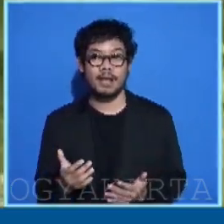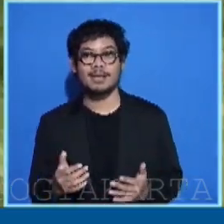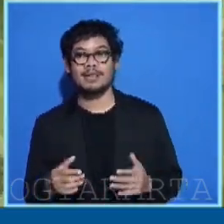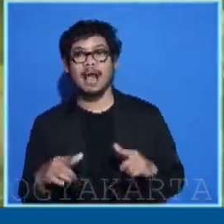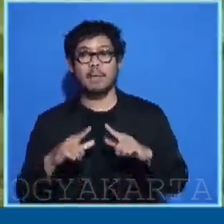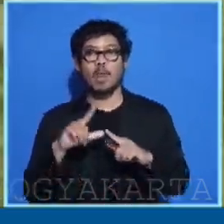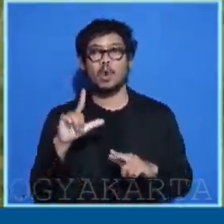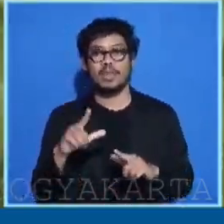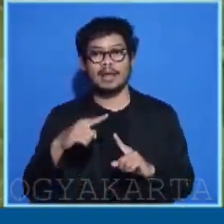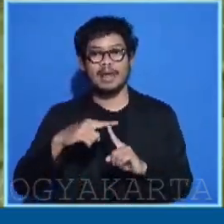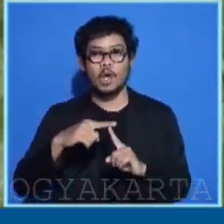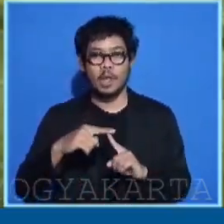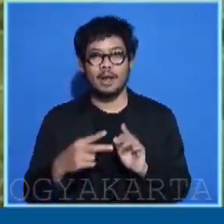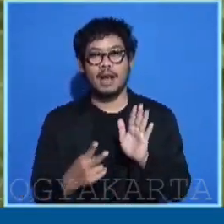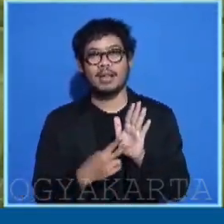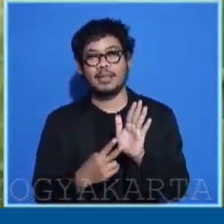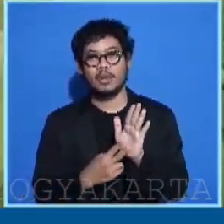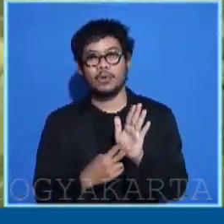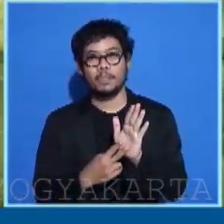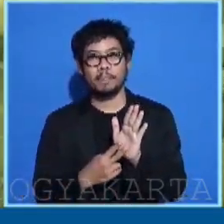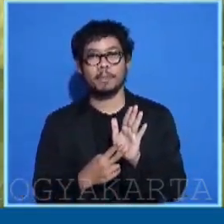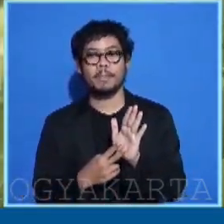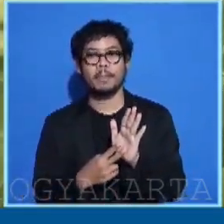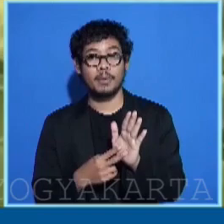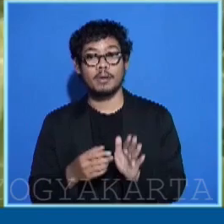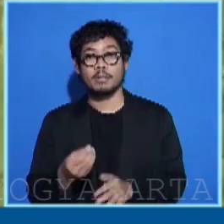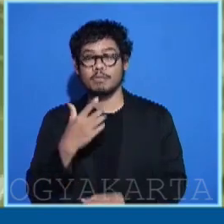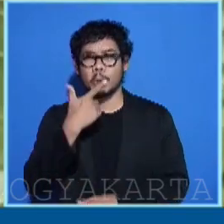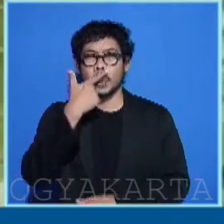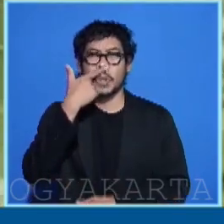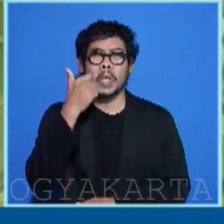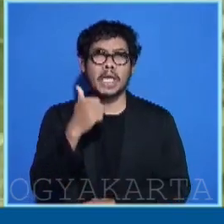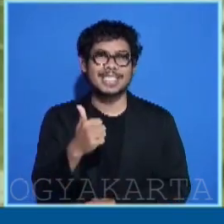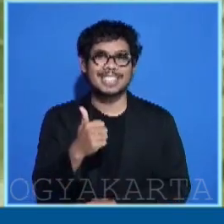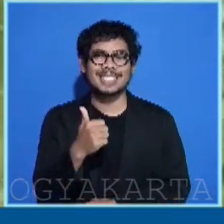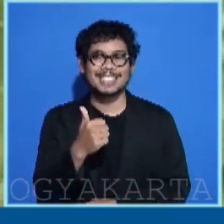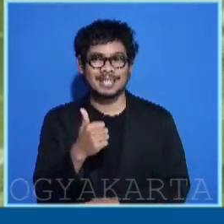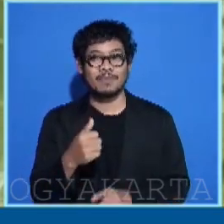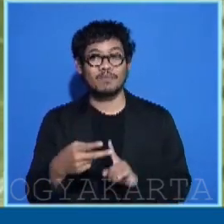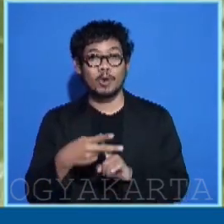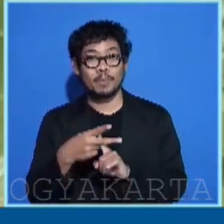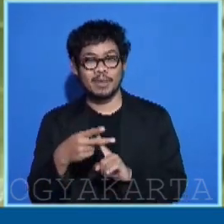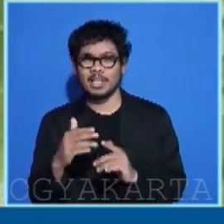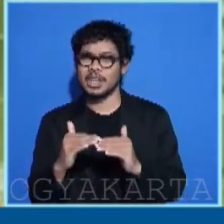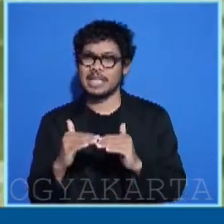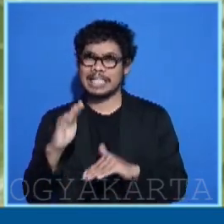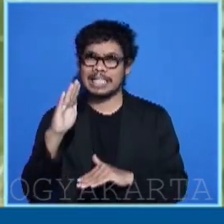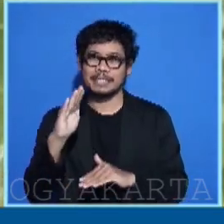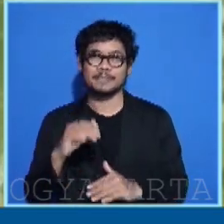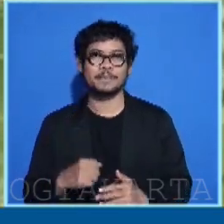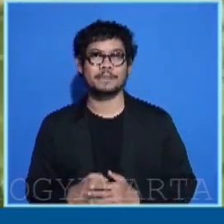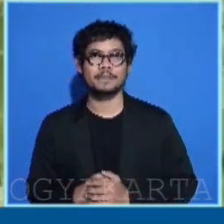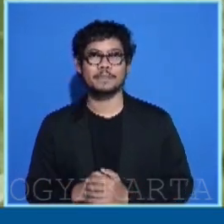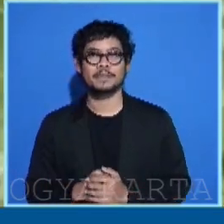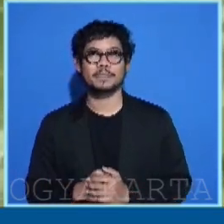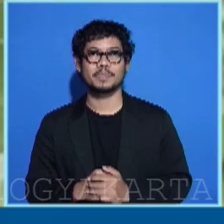tanin natrium lisah atsiri magnesium sarta fosfor ingkang Inggil raosipun